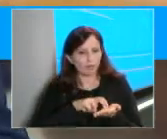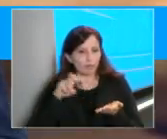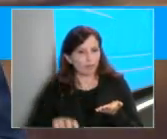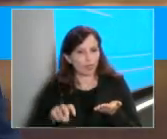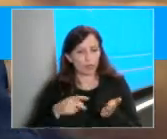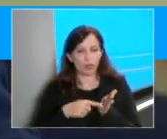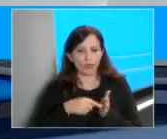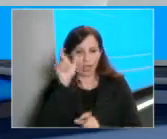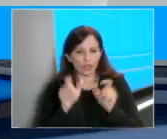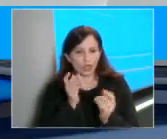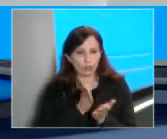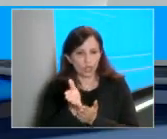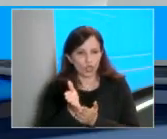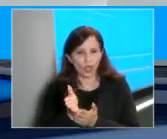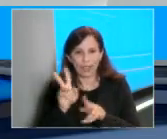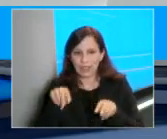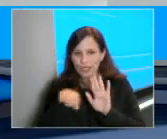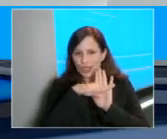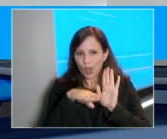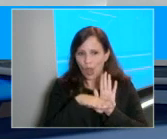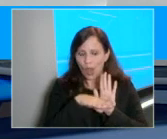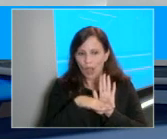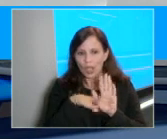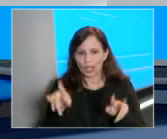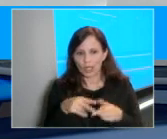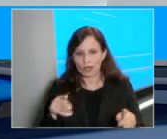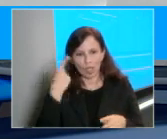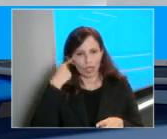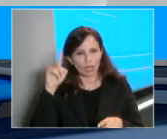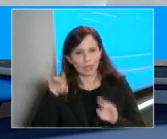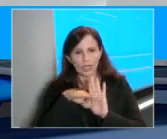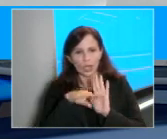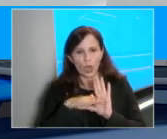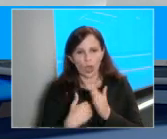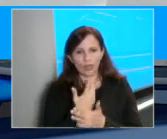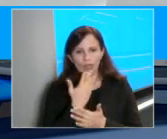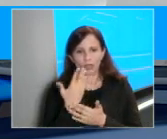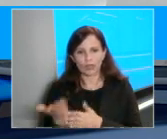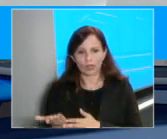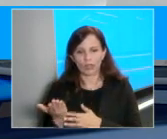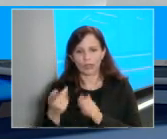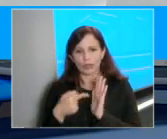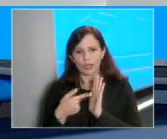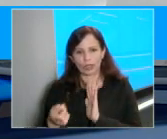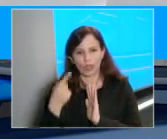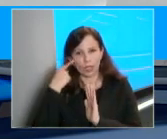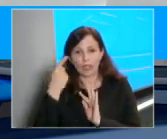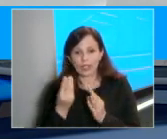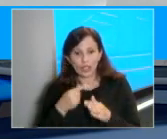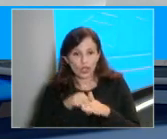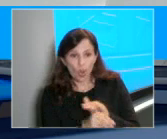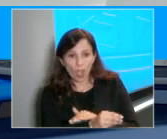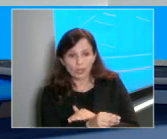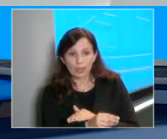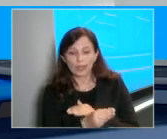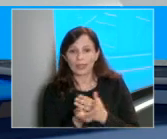עצמנו. אבל שוב, אנחנו, כן, יש חוק, אתה לא יכול להמציא חוק חדש, יש מאין, יש גם חוק שאסור לקבל שוחד, וחוק